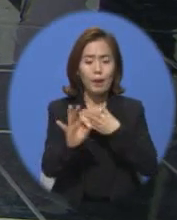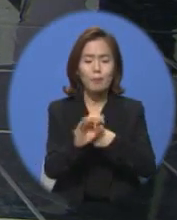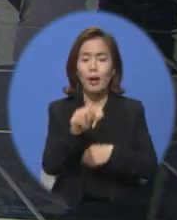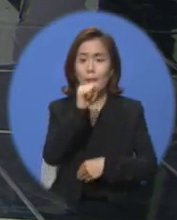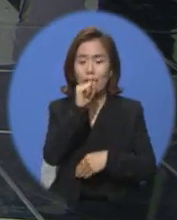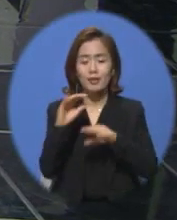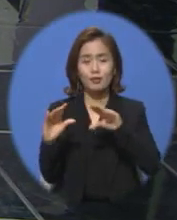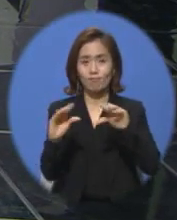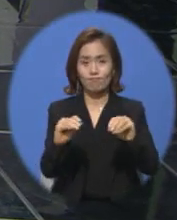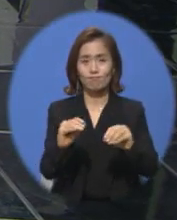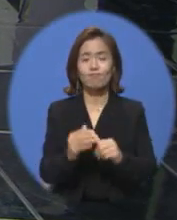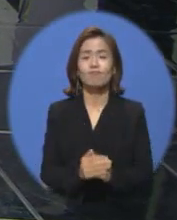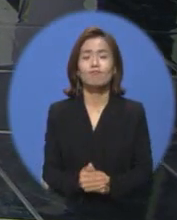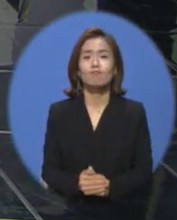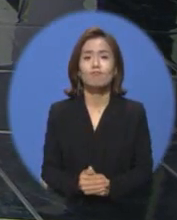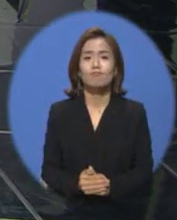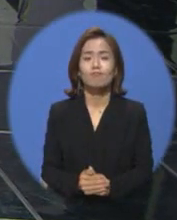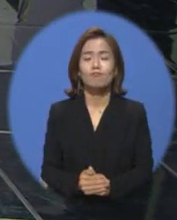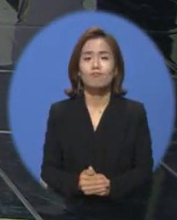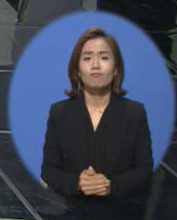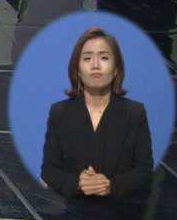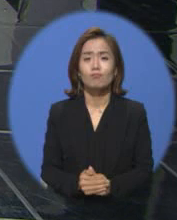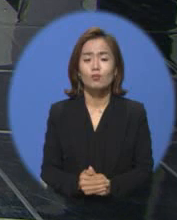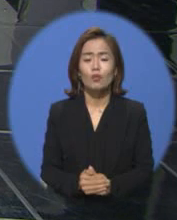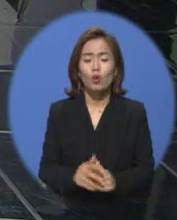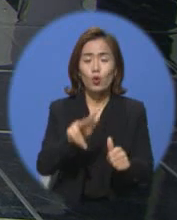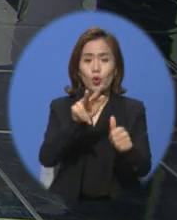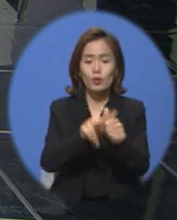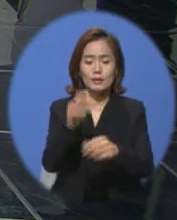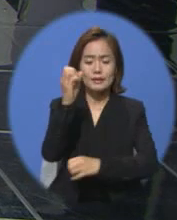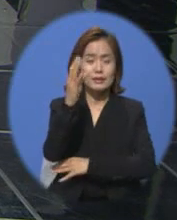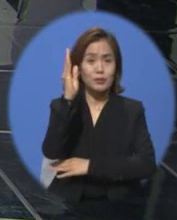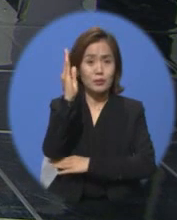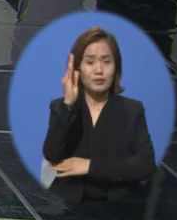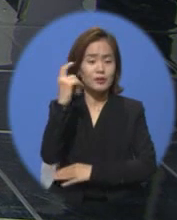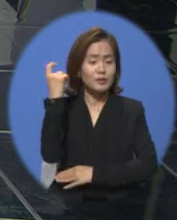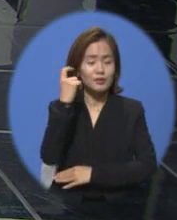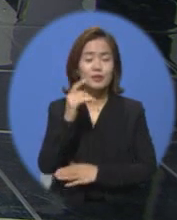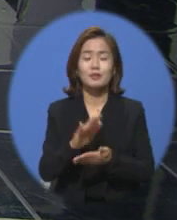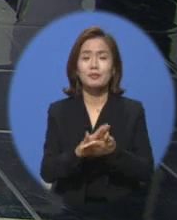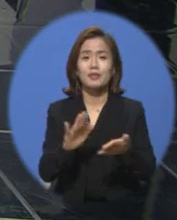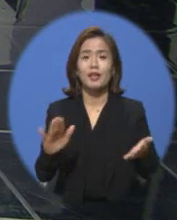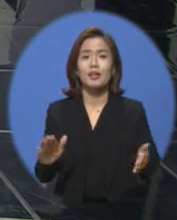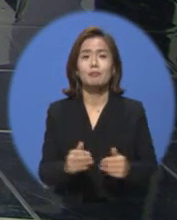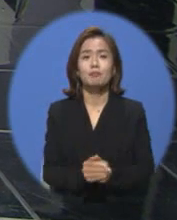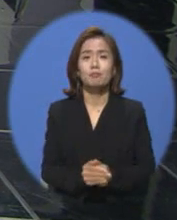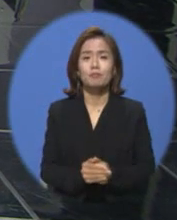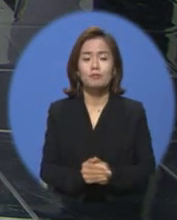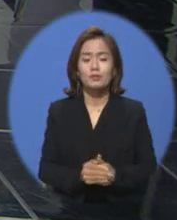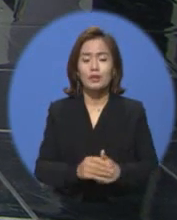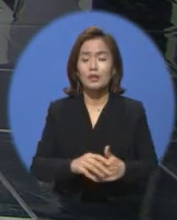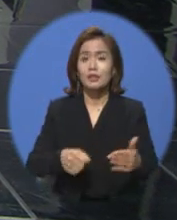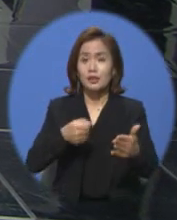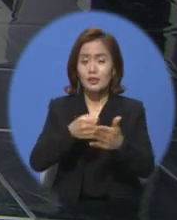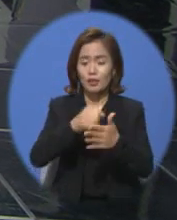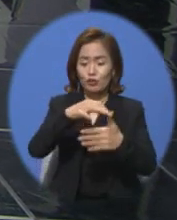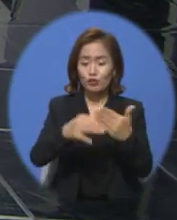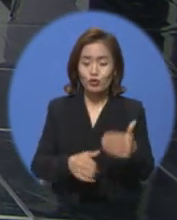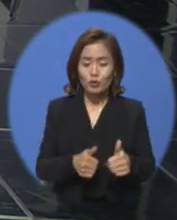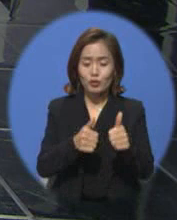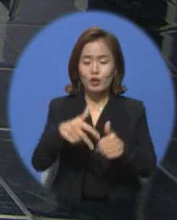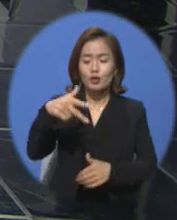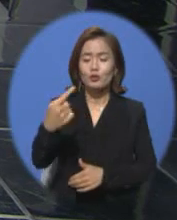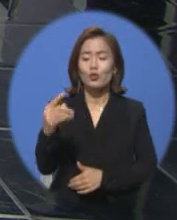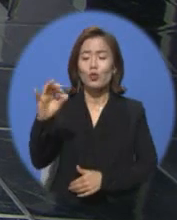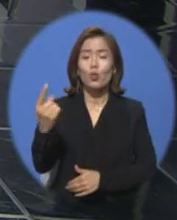마이크가꺼집니다.예. 이제후보자들의모두발언을들어보겠습니다 . 정해진순서에